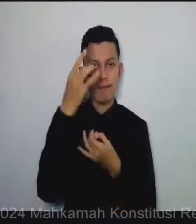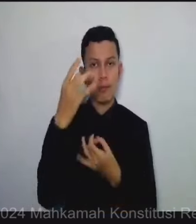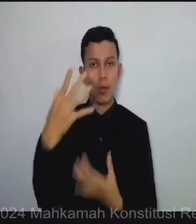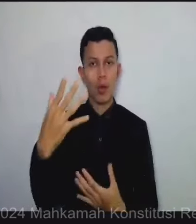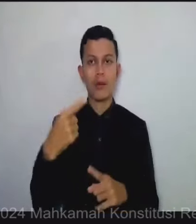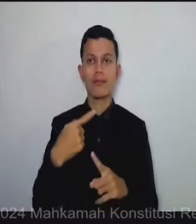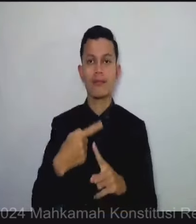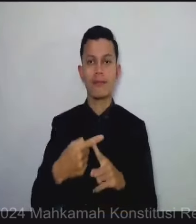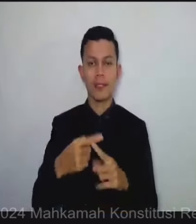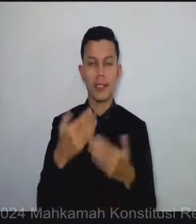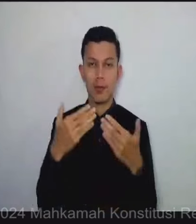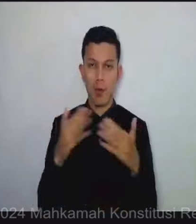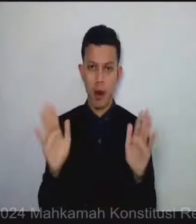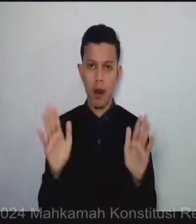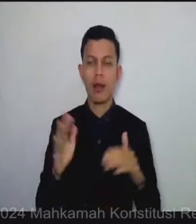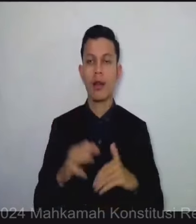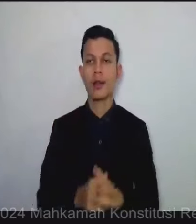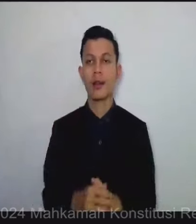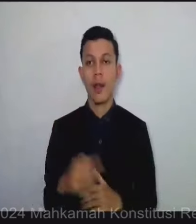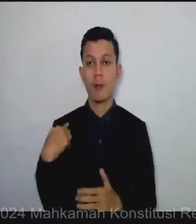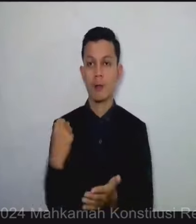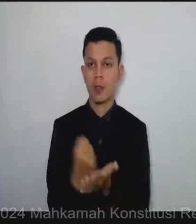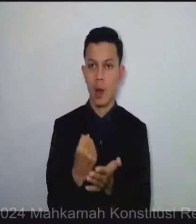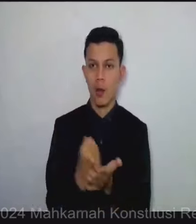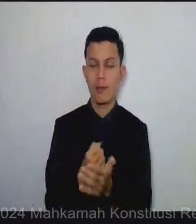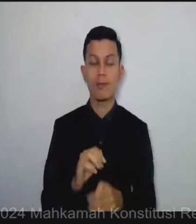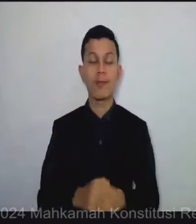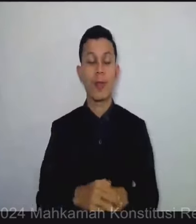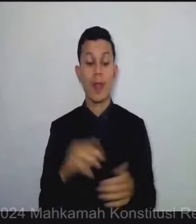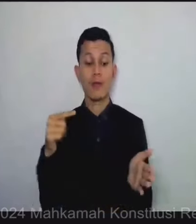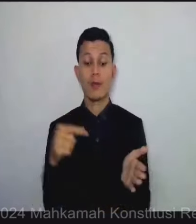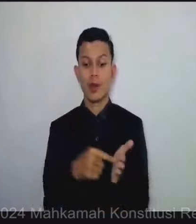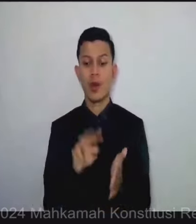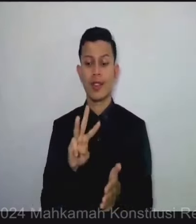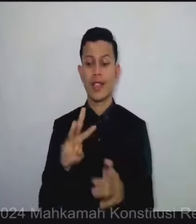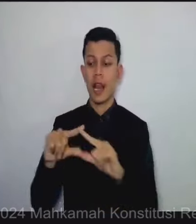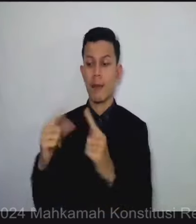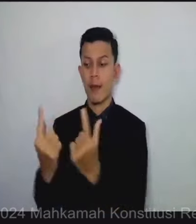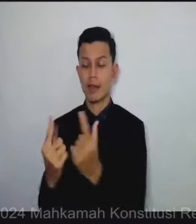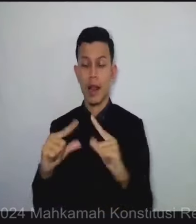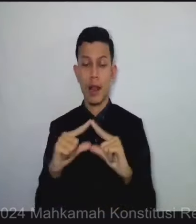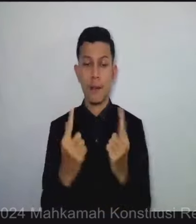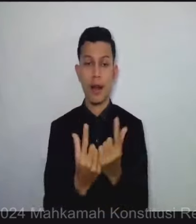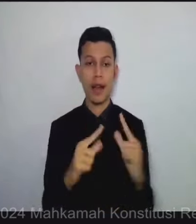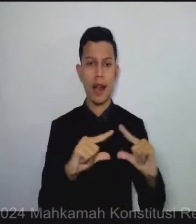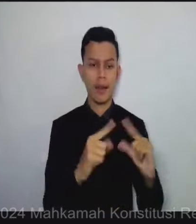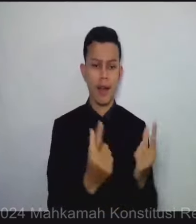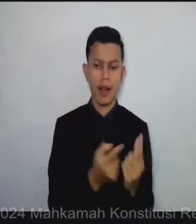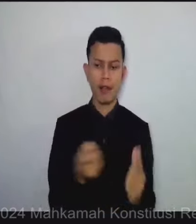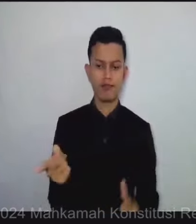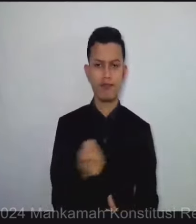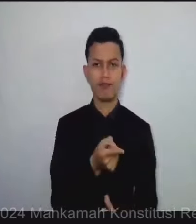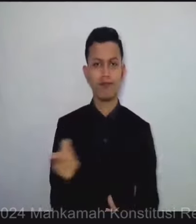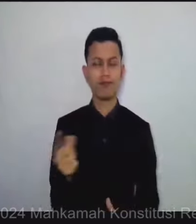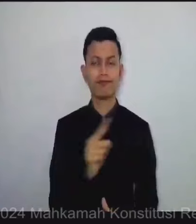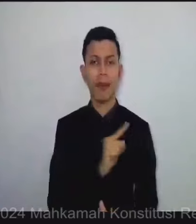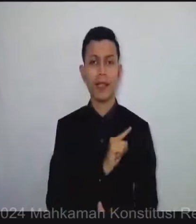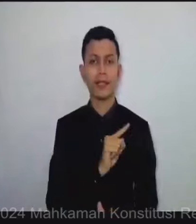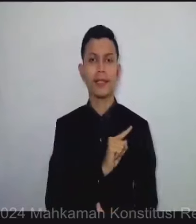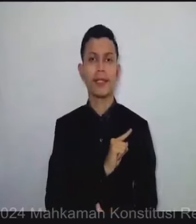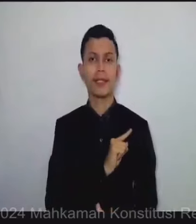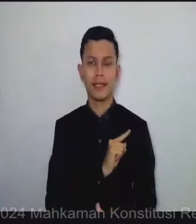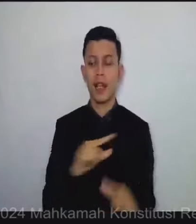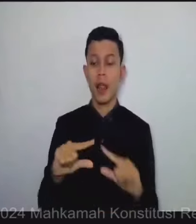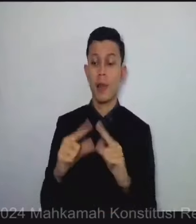akuntabel bahwa Sebagai penyelenggara Pemilu secara konsional ketiga lembaga dimaksud diposisikan sebagai lembaga Mandiri secara doktriner suatu lembaga dikatakan